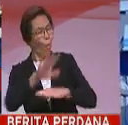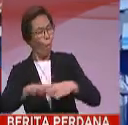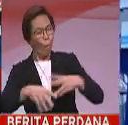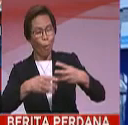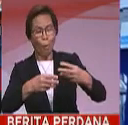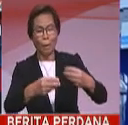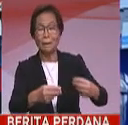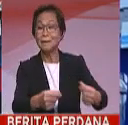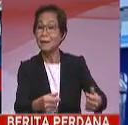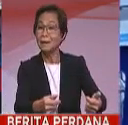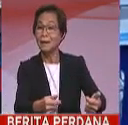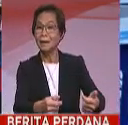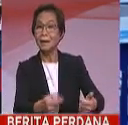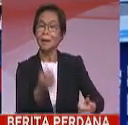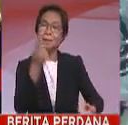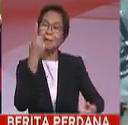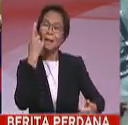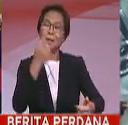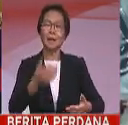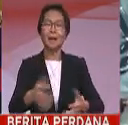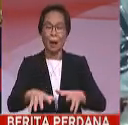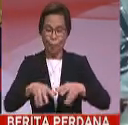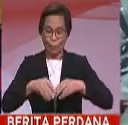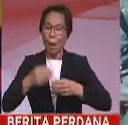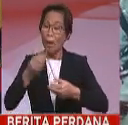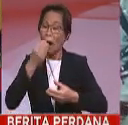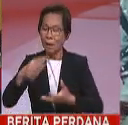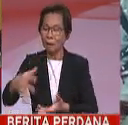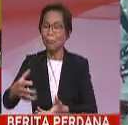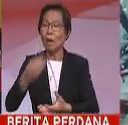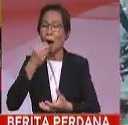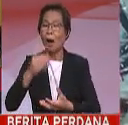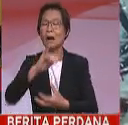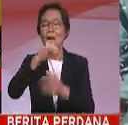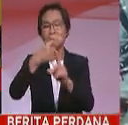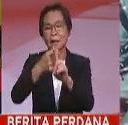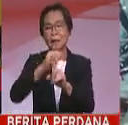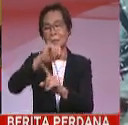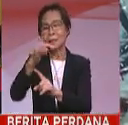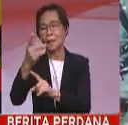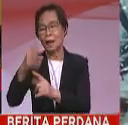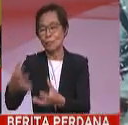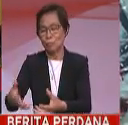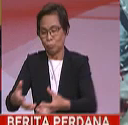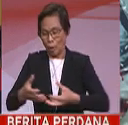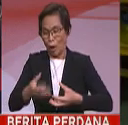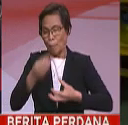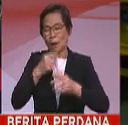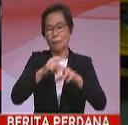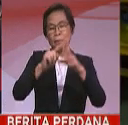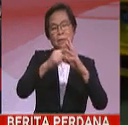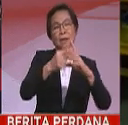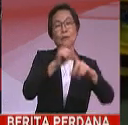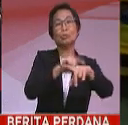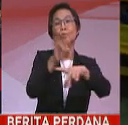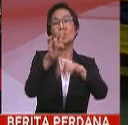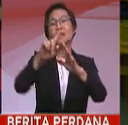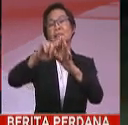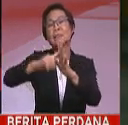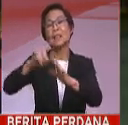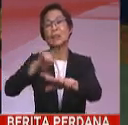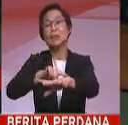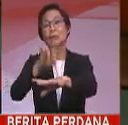di mana mereka tadi menerima bekalan makanan daripada Jabatan Kebajikan Masyarakat bermula pukul 7 malam tadi,